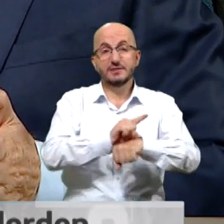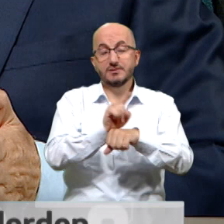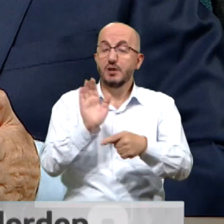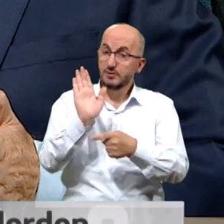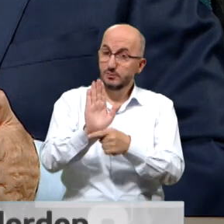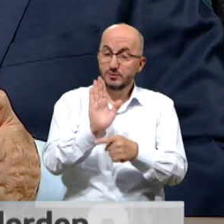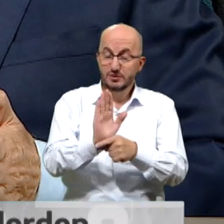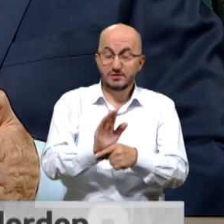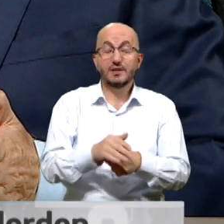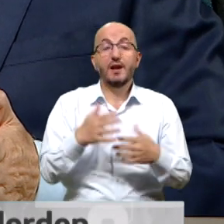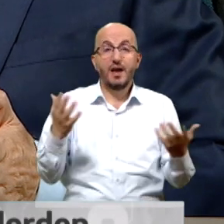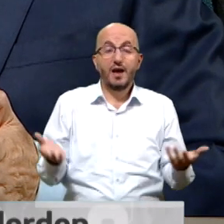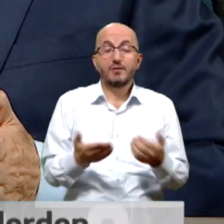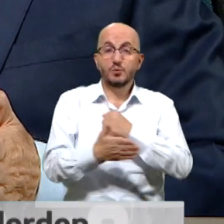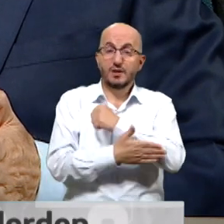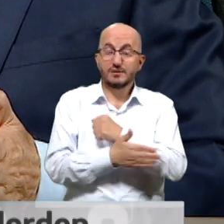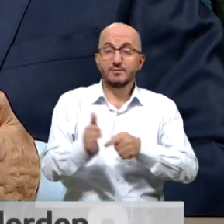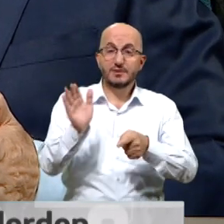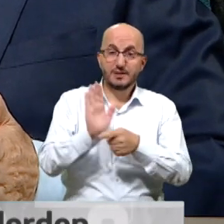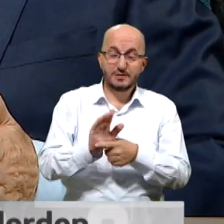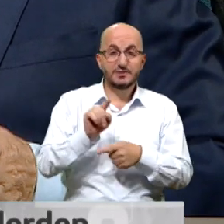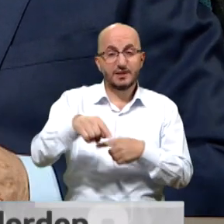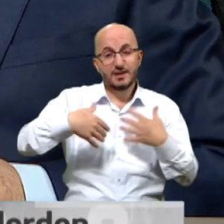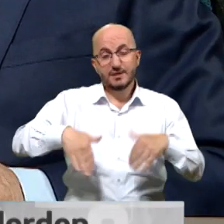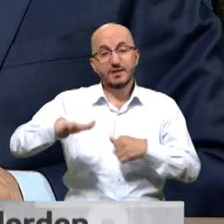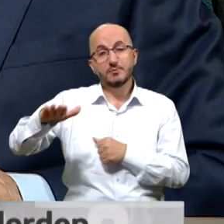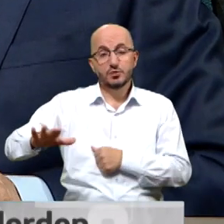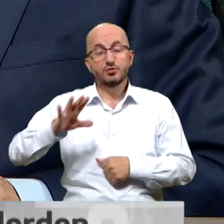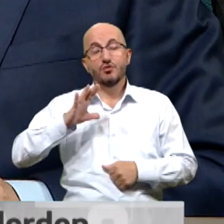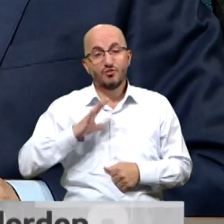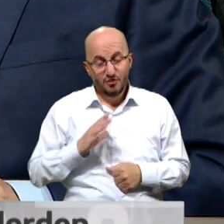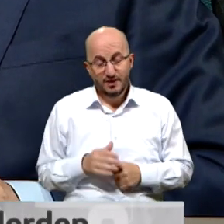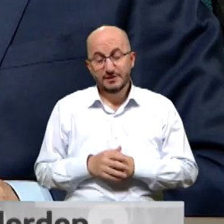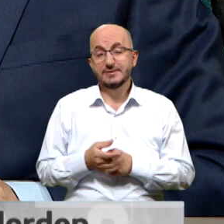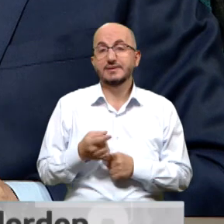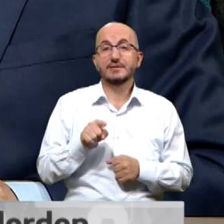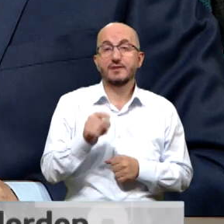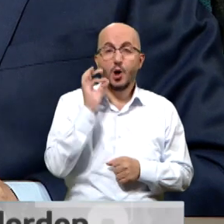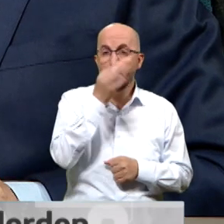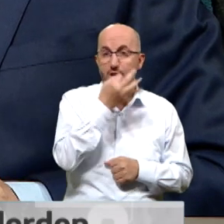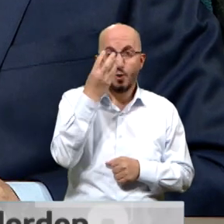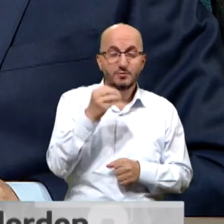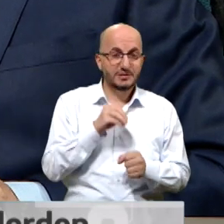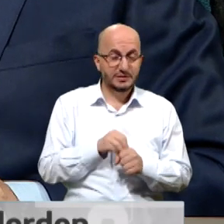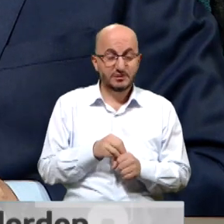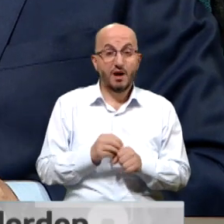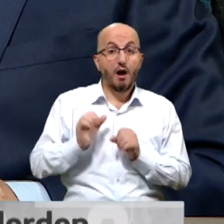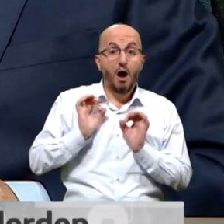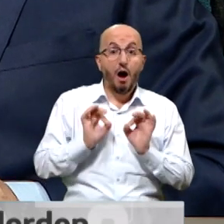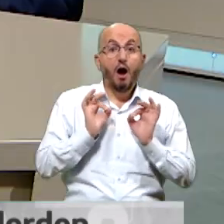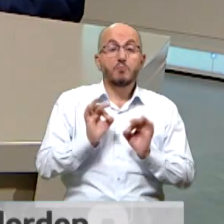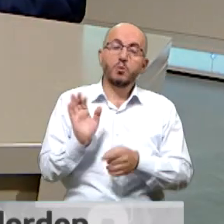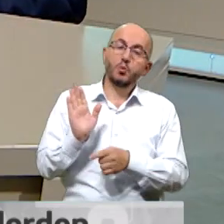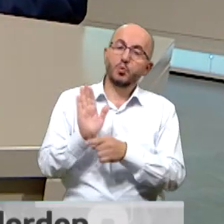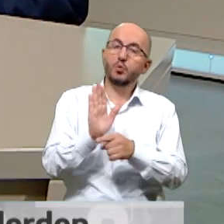bu refakat kartını, senin engelli bir evladın var, dolayısıyla sana kolaylık olsun diye sürekli kullanmak